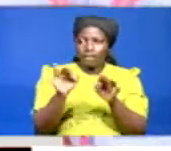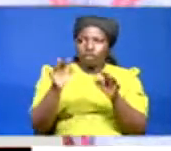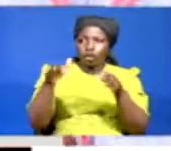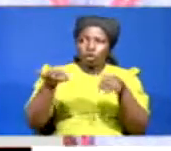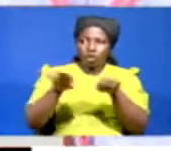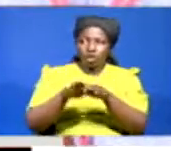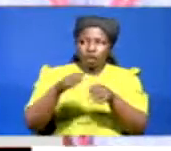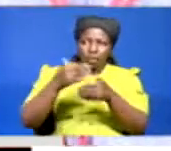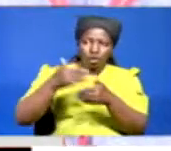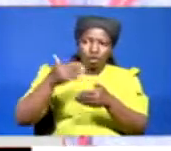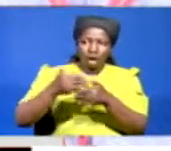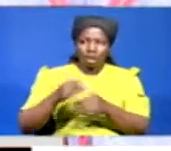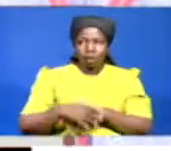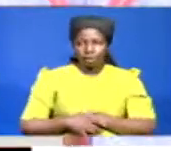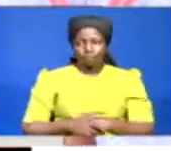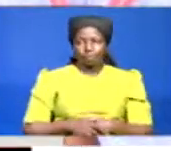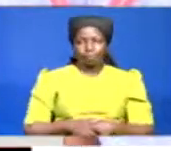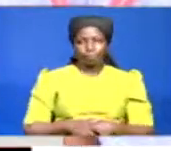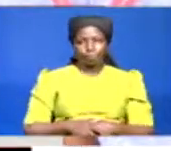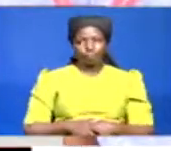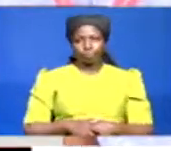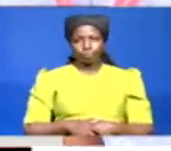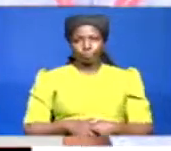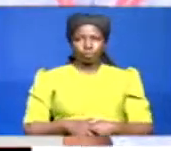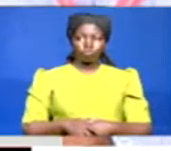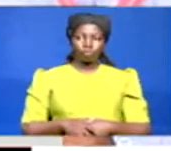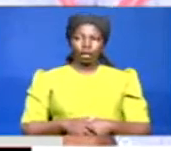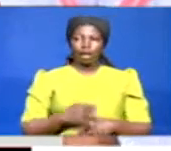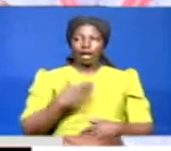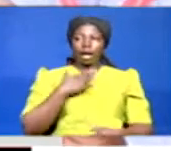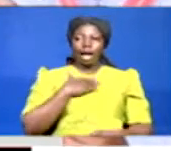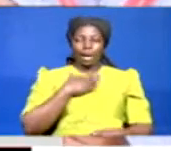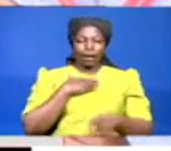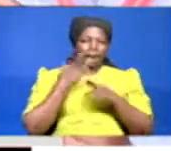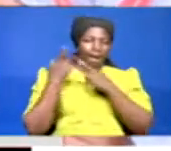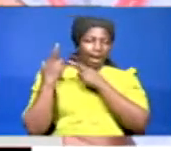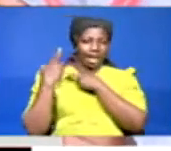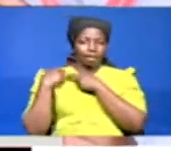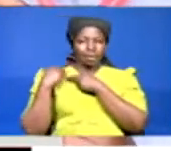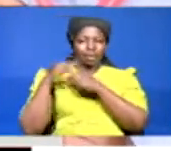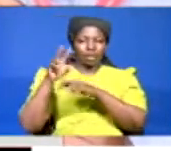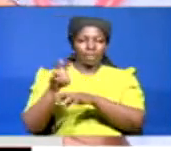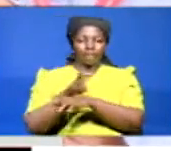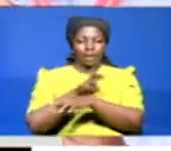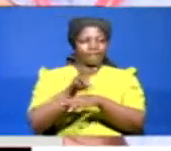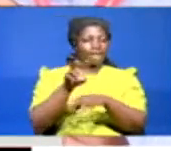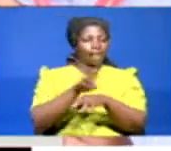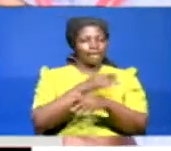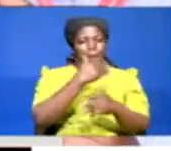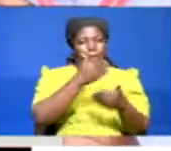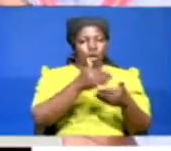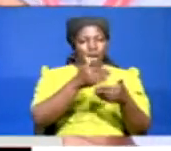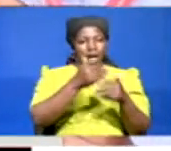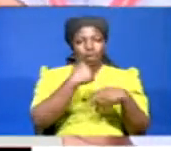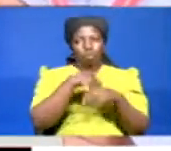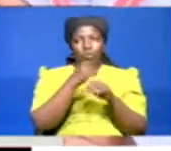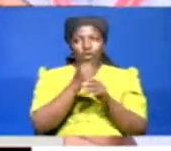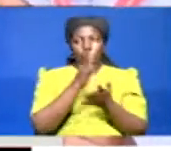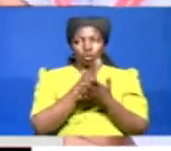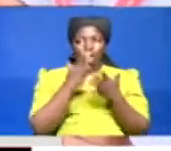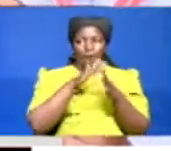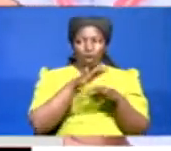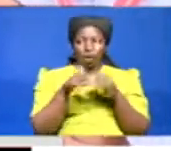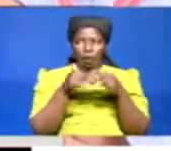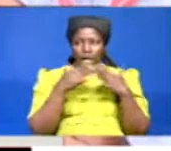rasmi. Sehemu yetu kwanza ni kufanya ile surveillance katika border, kuhakikisha kwamba watu wote